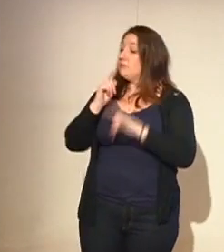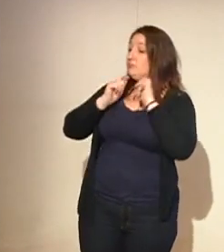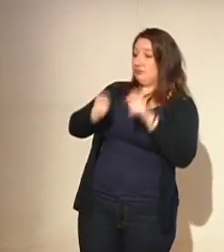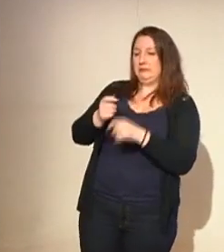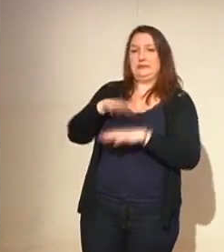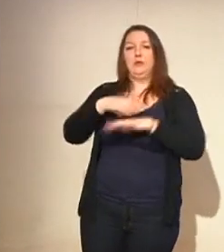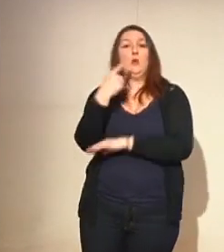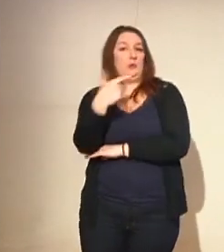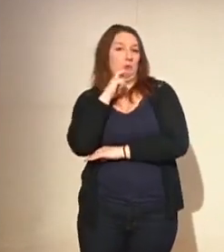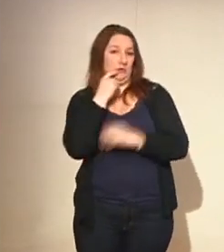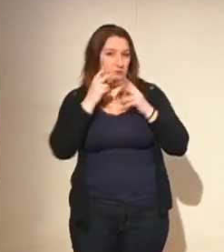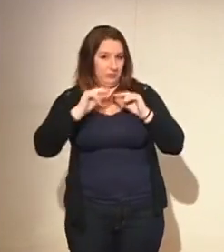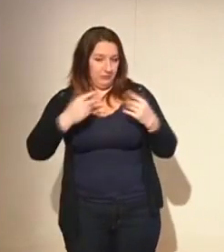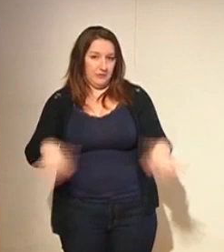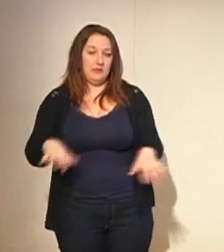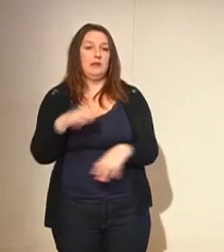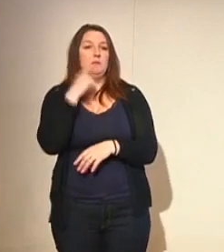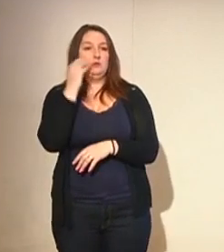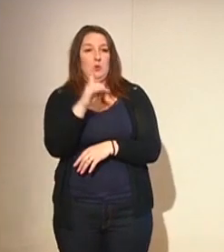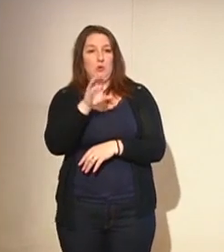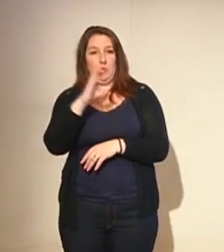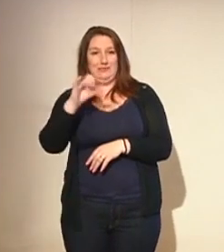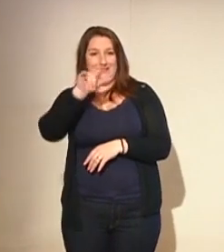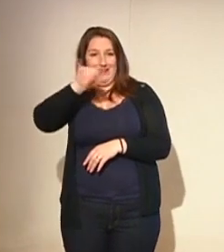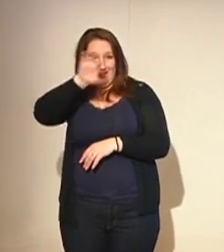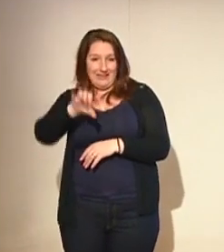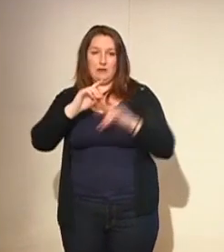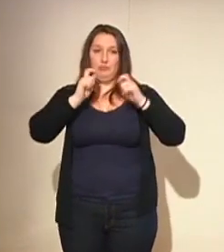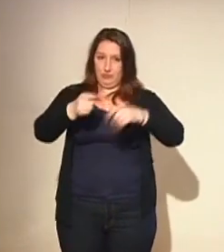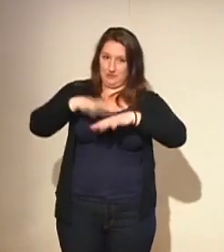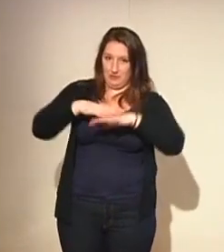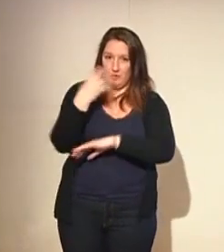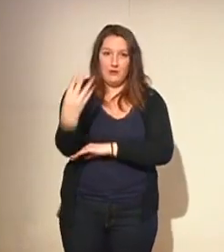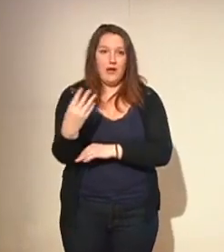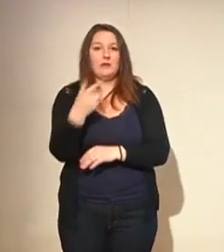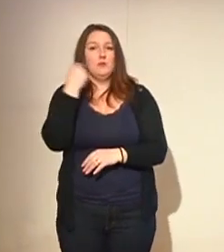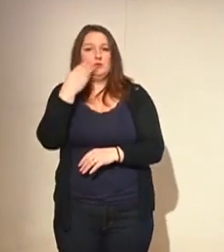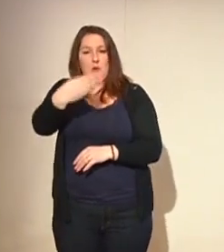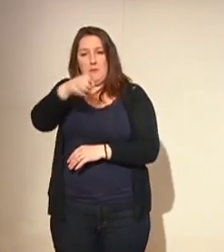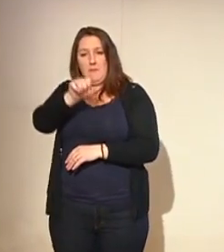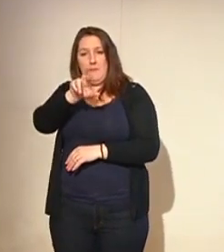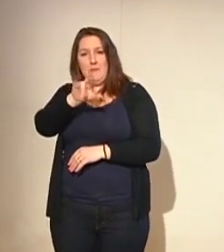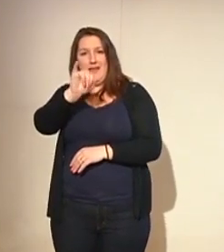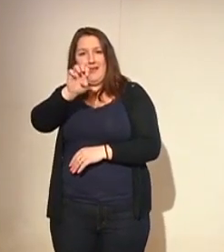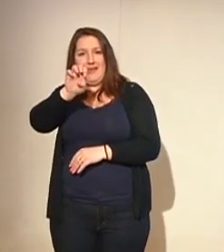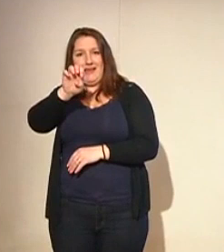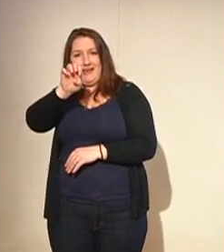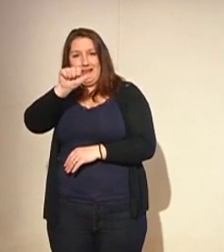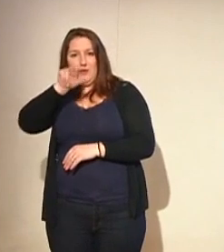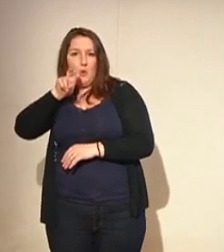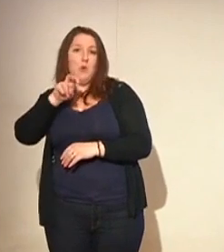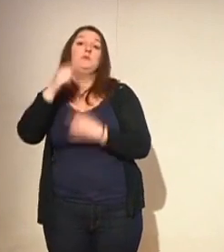René de séglier je l'ai dit au secteur 4 pierre Merot est délégué à tourisme et montagne